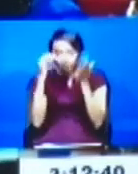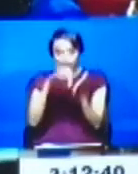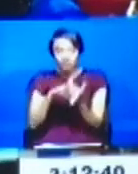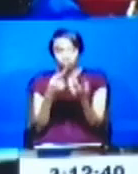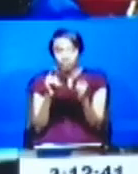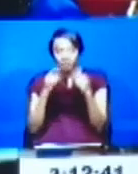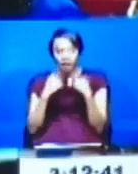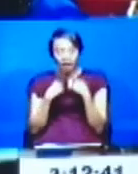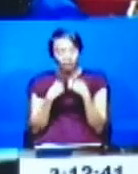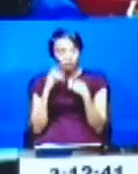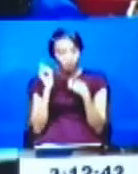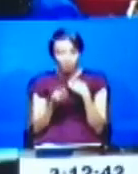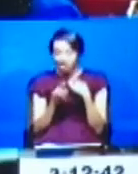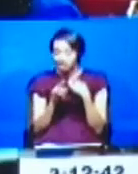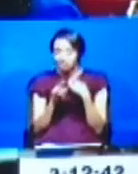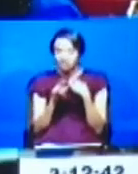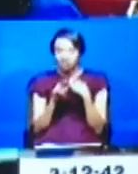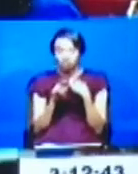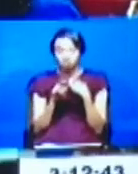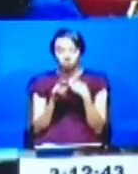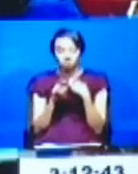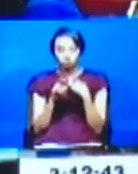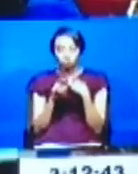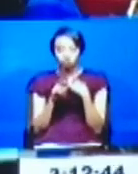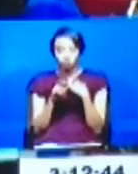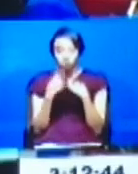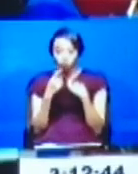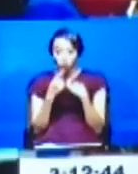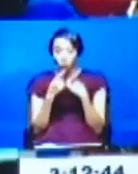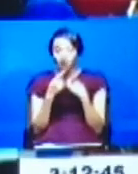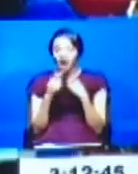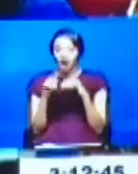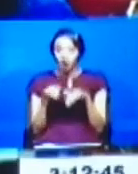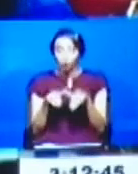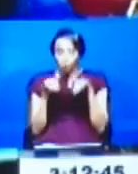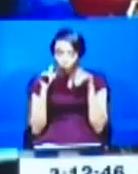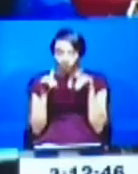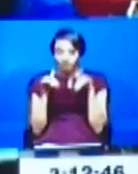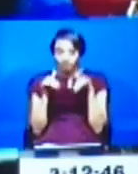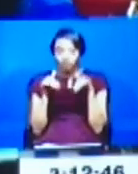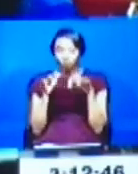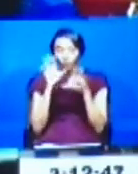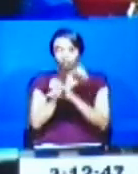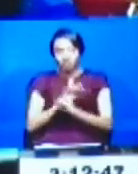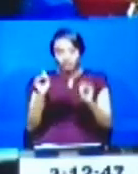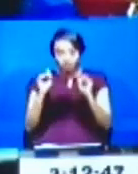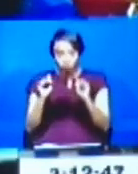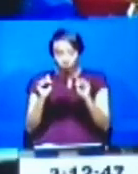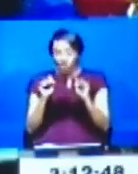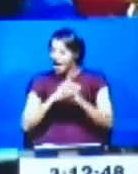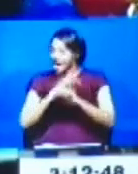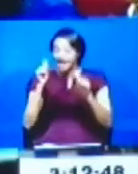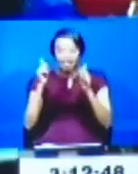joinza tunulamu ku Mount Kenya nti bulijjo obuvuyo obuli mu Kenya eringa center piece yabo ya bakikuyu